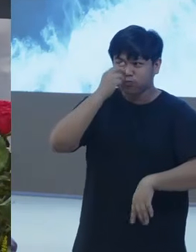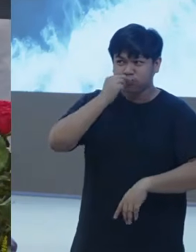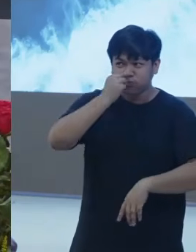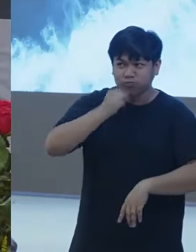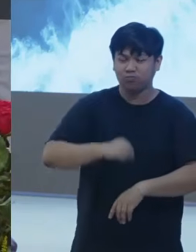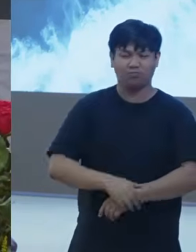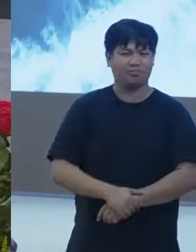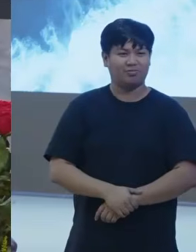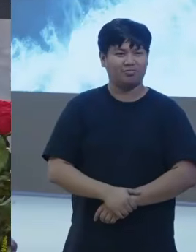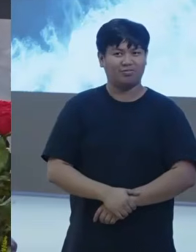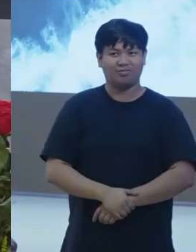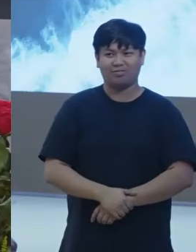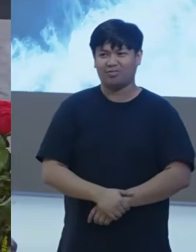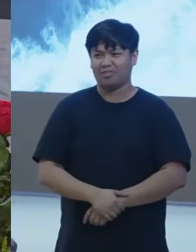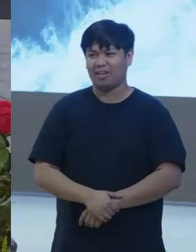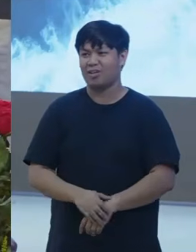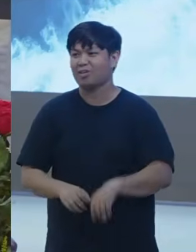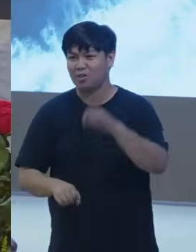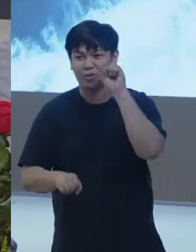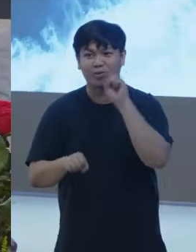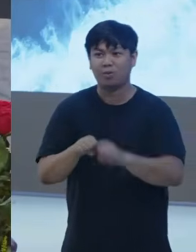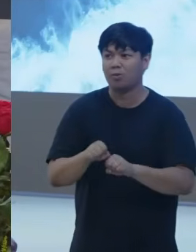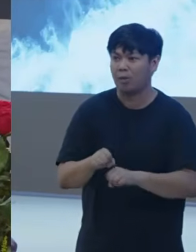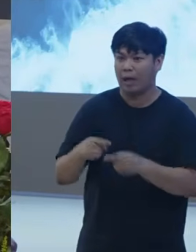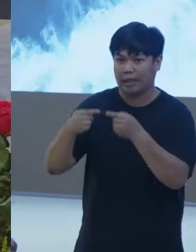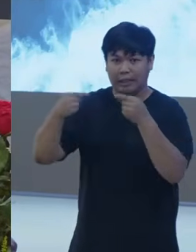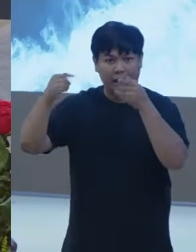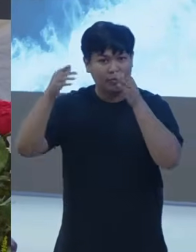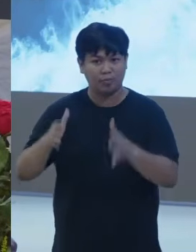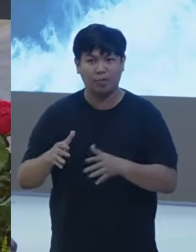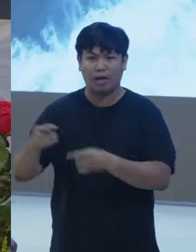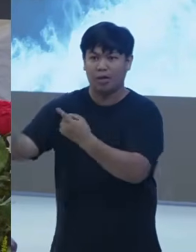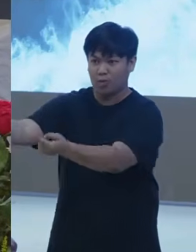So, nag-attend. Nag-attend yung kaaway mo.